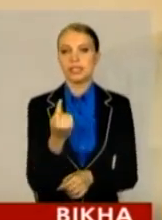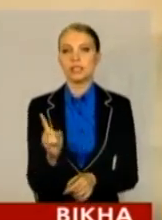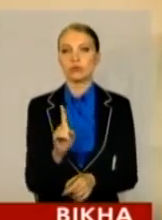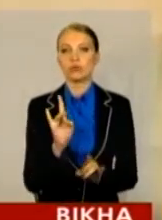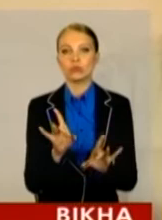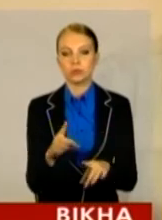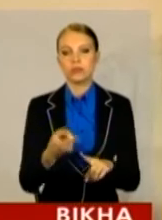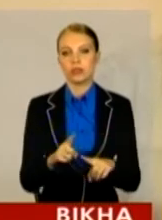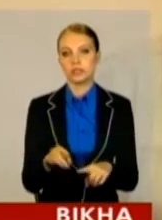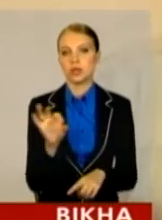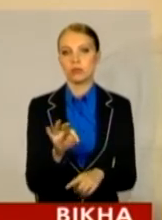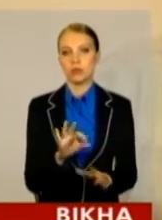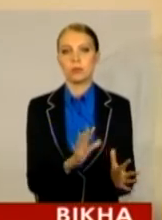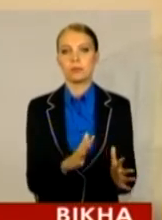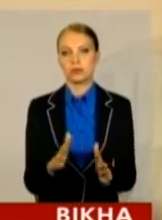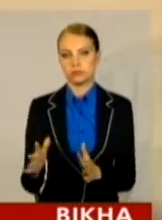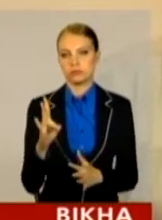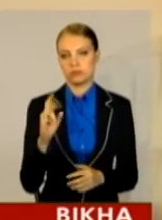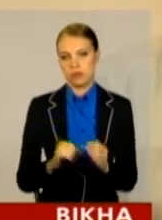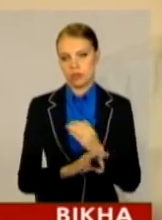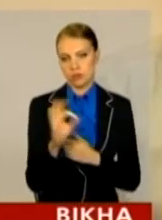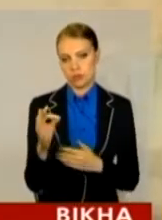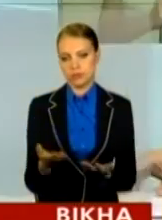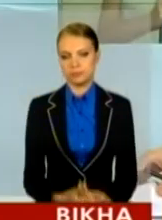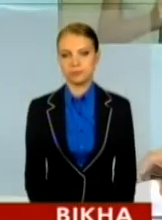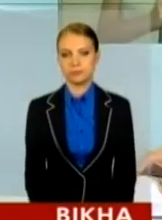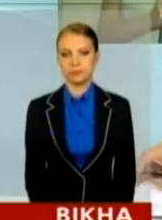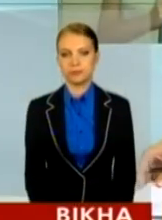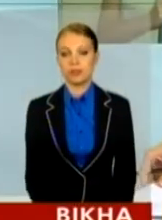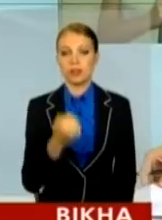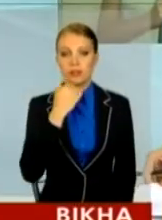розповідають, це про перебіг подій на Сході. Віто. Юлю, дякую тобі.